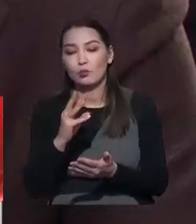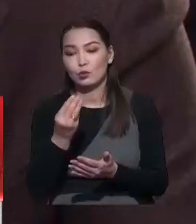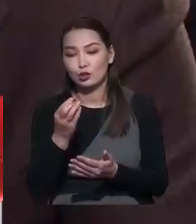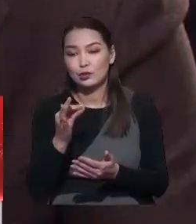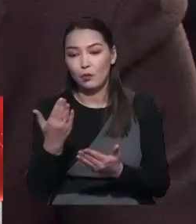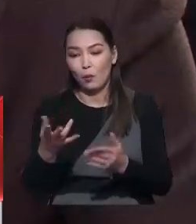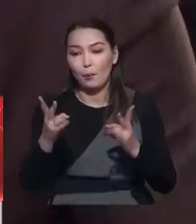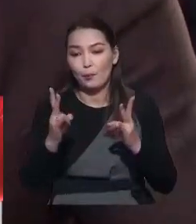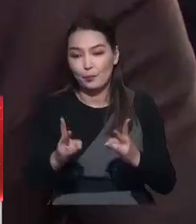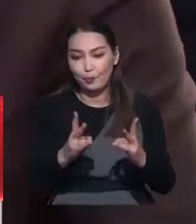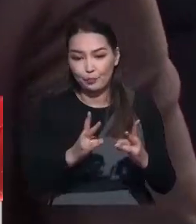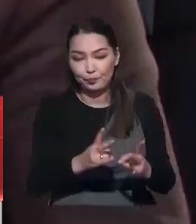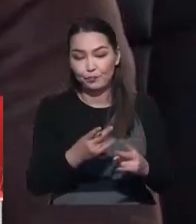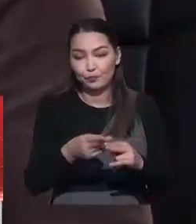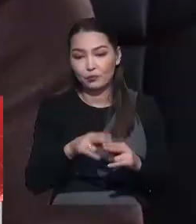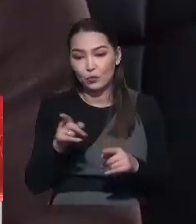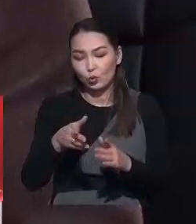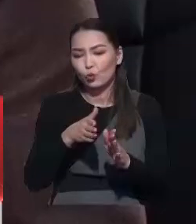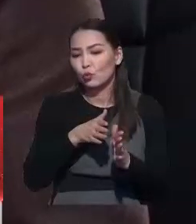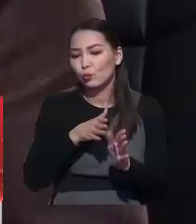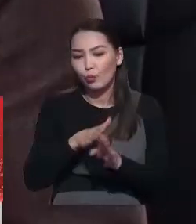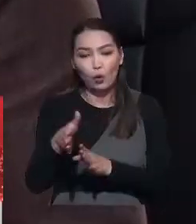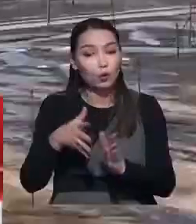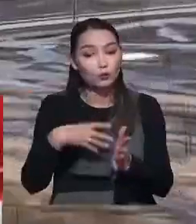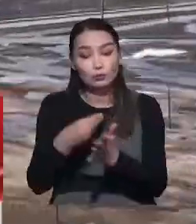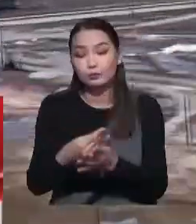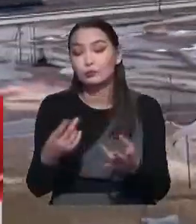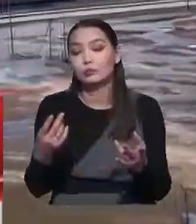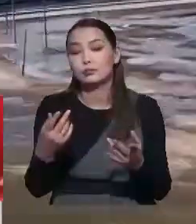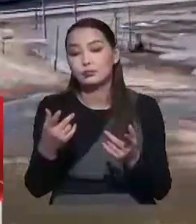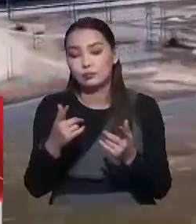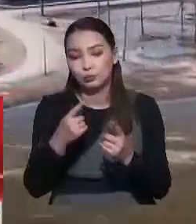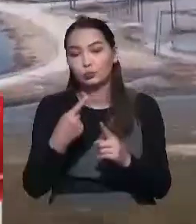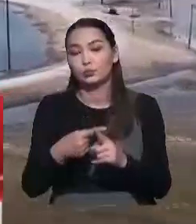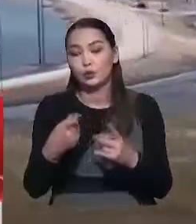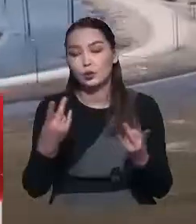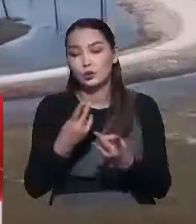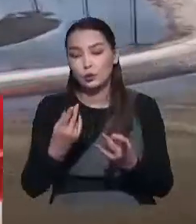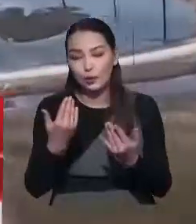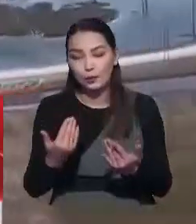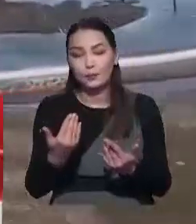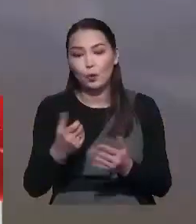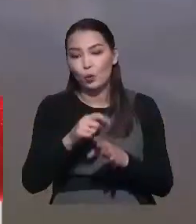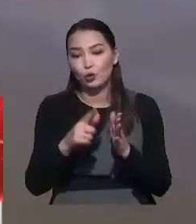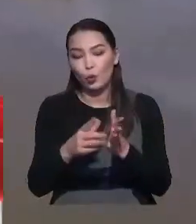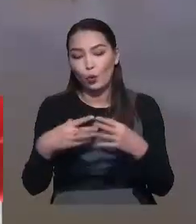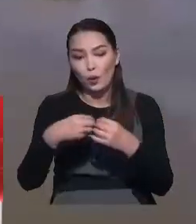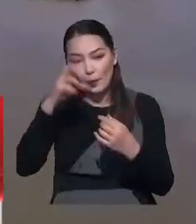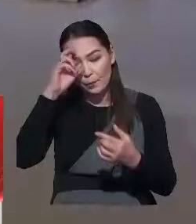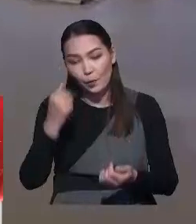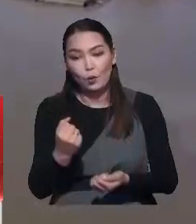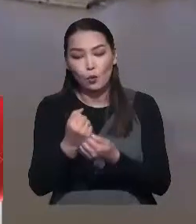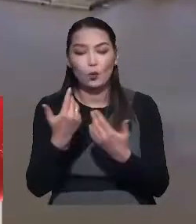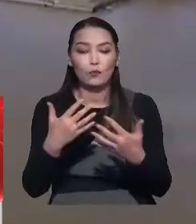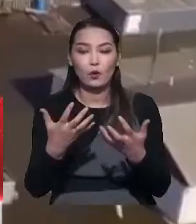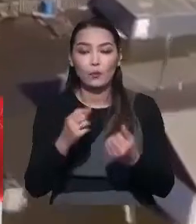залал шеккен мүлкіңіз толық көлемде қанағаттандырылады. Қазірдің өзінде 17 мың отбасы мемлекеттік қолдауға ие болды.